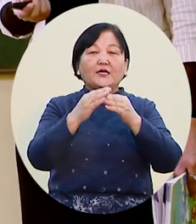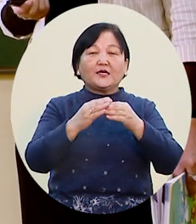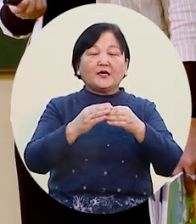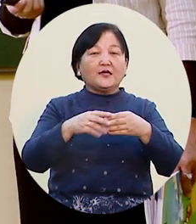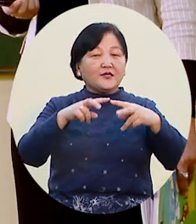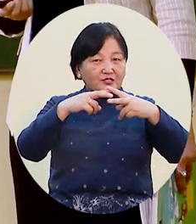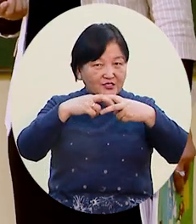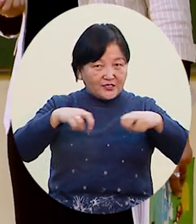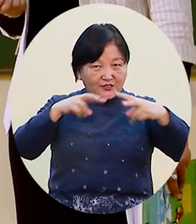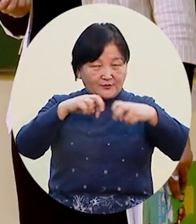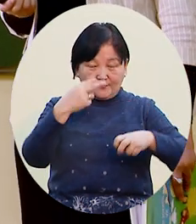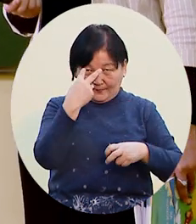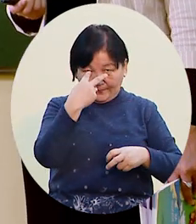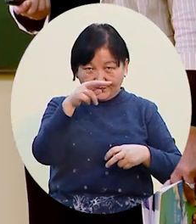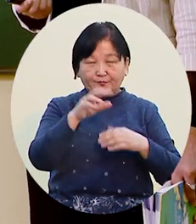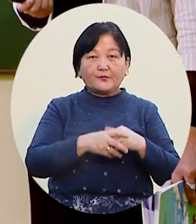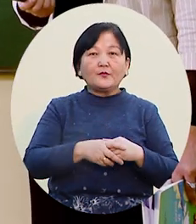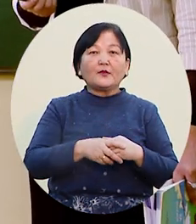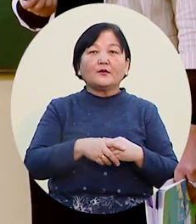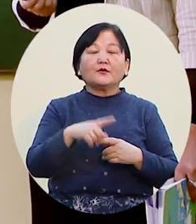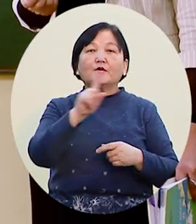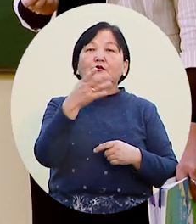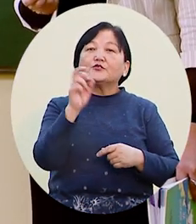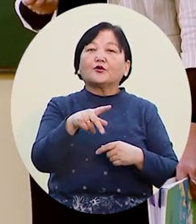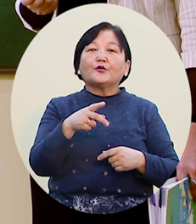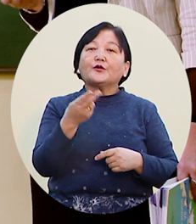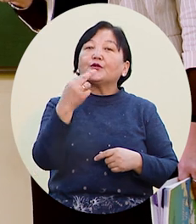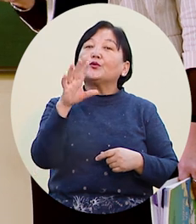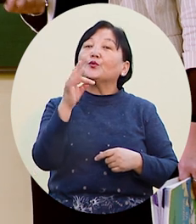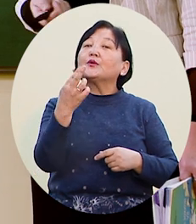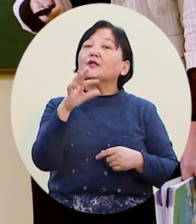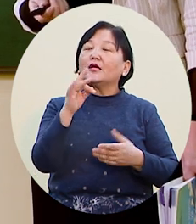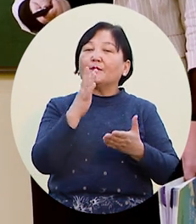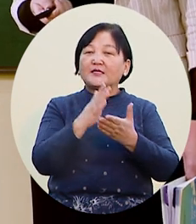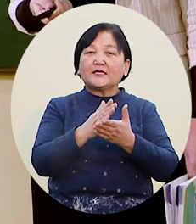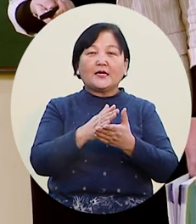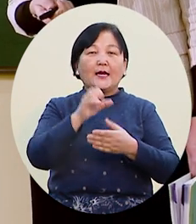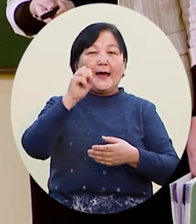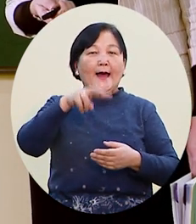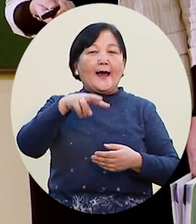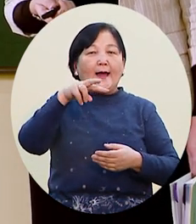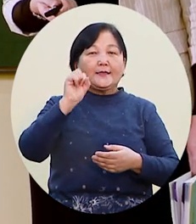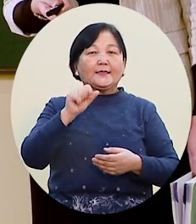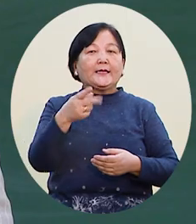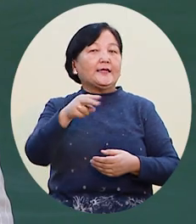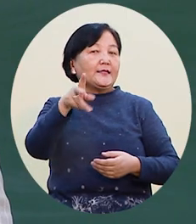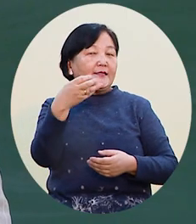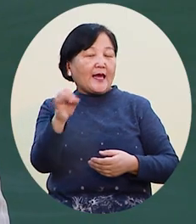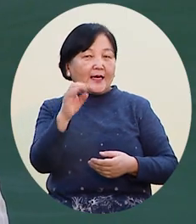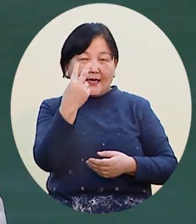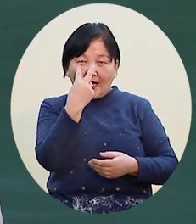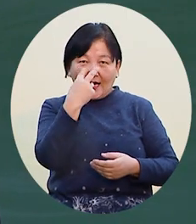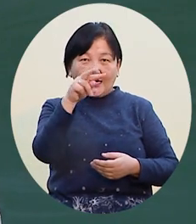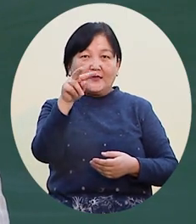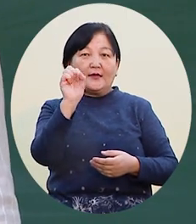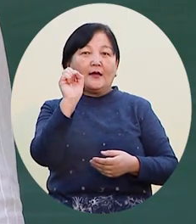Тэгэхээр зохиолын дүр дээр гарч байгаа одоо зохиолын гол баатар алагдай аврагын үйлдэлийг энд зохиолын